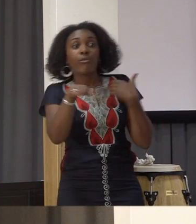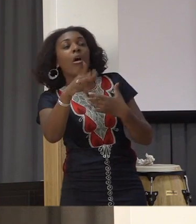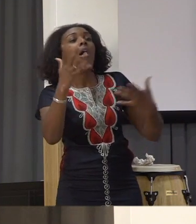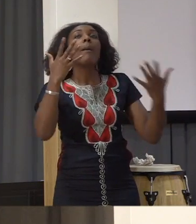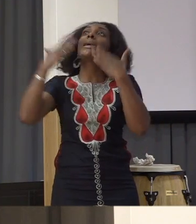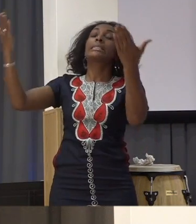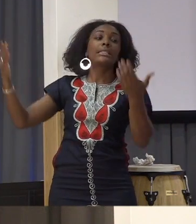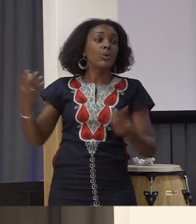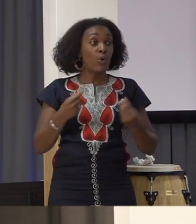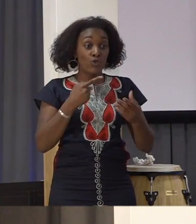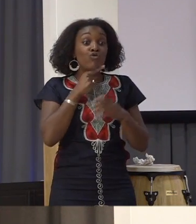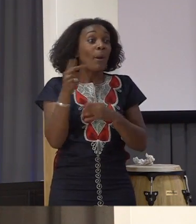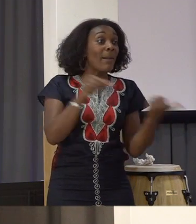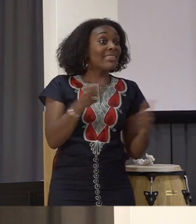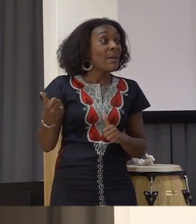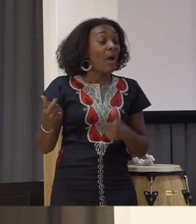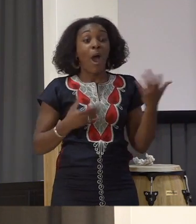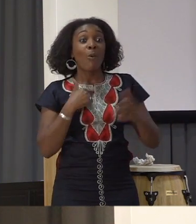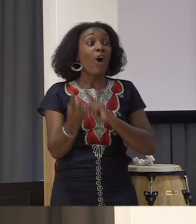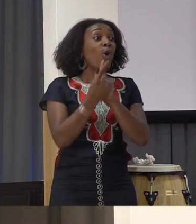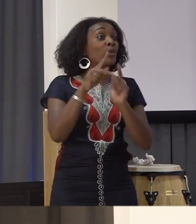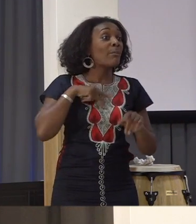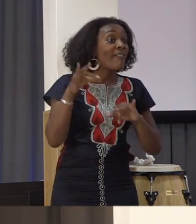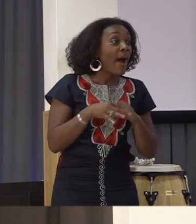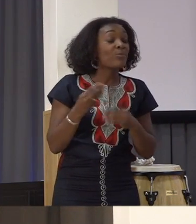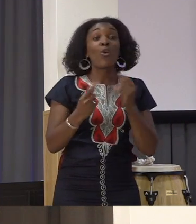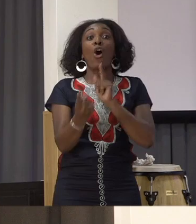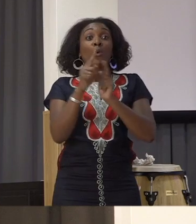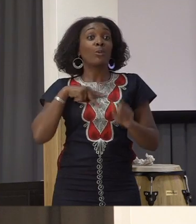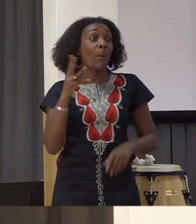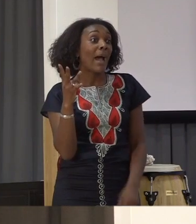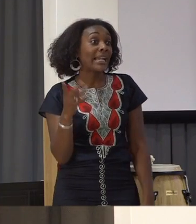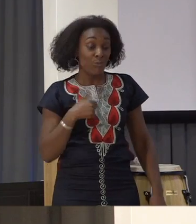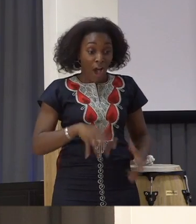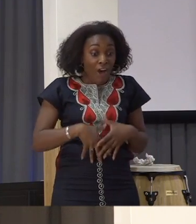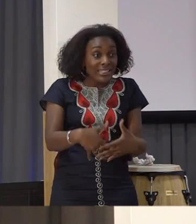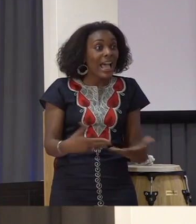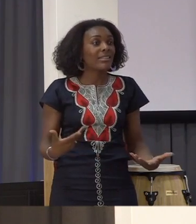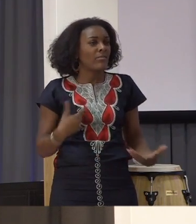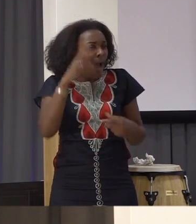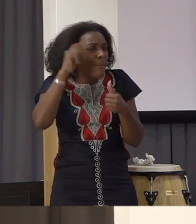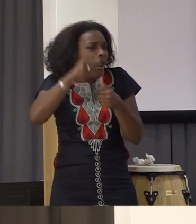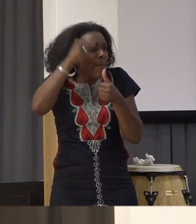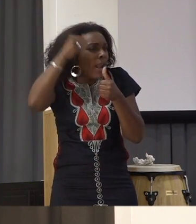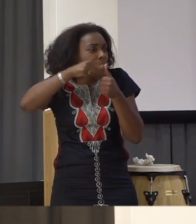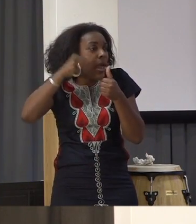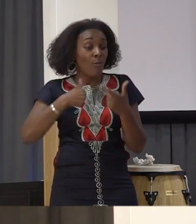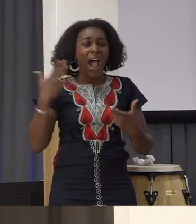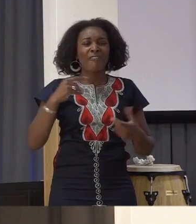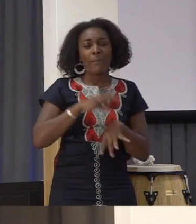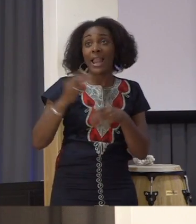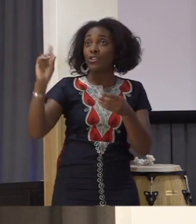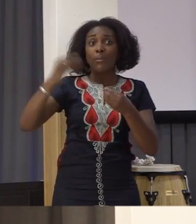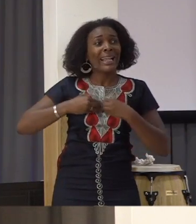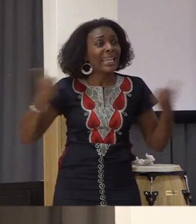Te rappeler de la fois où tu as rencontré ta femme, ton mari. La fois où Dieu t'a donné un enfant. La fois où Dieu t'a guéri. La fois où tu as trouvé